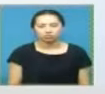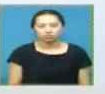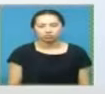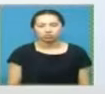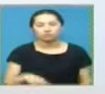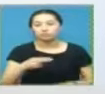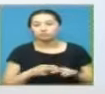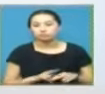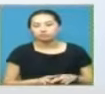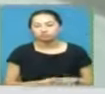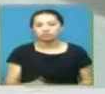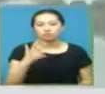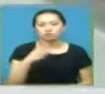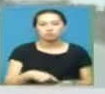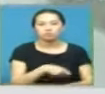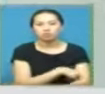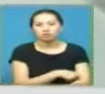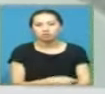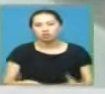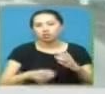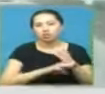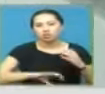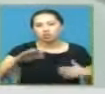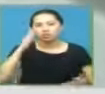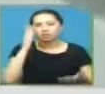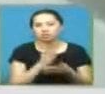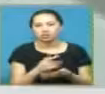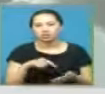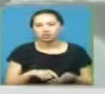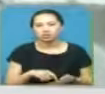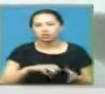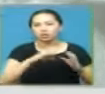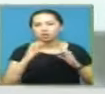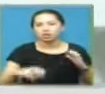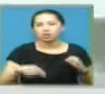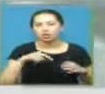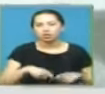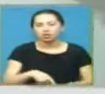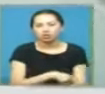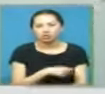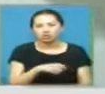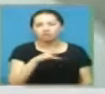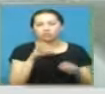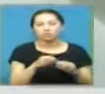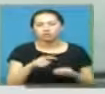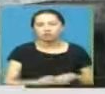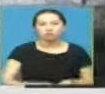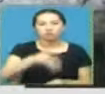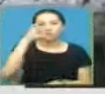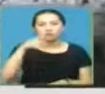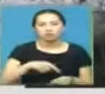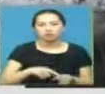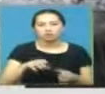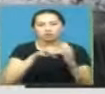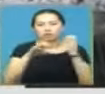Білгеніміз даудың басында 300 метр құбырға қатысты түйткіл тұр. Ол қандай құбыр? Тереңіне үңілдік. Сөйтсек көп қабатты тұрғын үйлерге